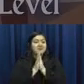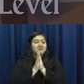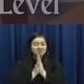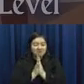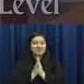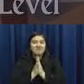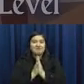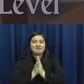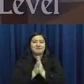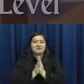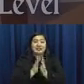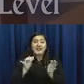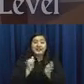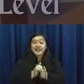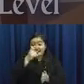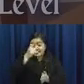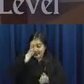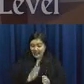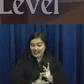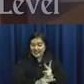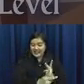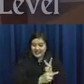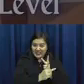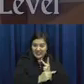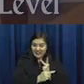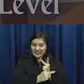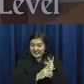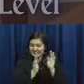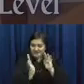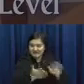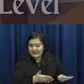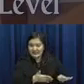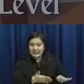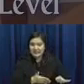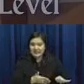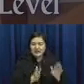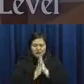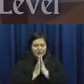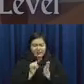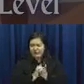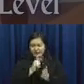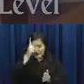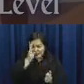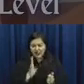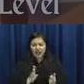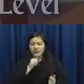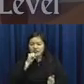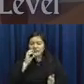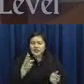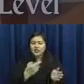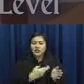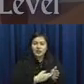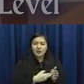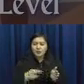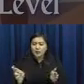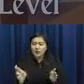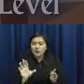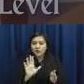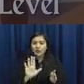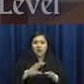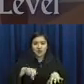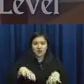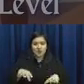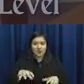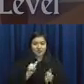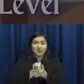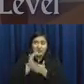binigay ko sa inyo, ang excuse mo sa linggo ko, tatanggalin ko yan sa'yo. Uy, naku, sakit nun. Ako'y nananalangin na huwag gawin sa iyan ng